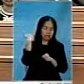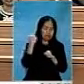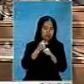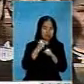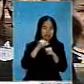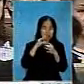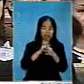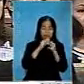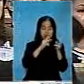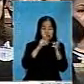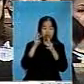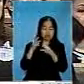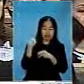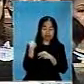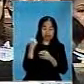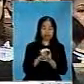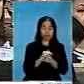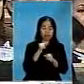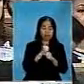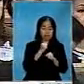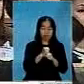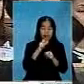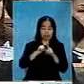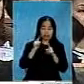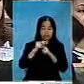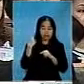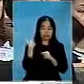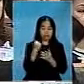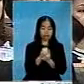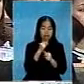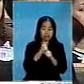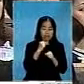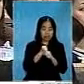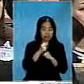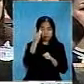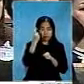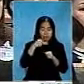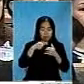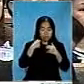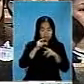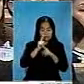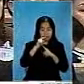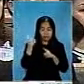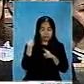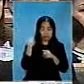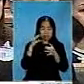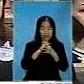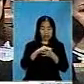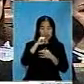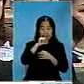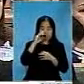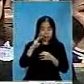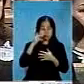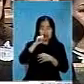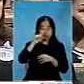งเราเคยใช้วิธีสร้างเจตนาว่าสมาชิกวุฒิสภาหรือส